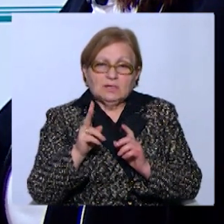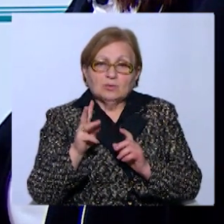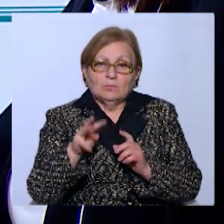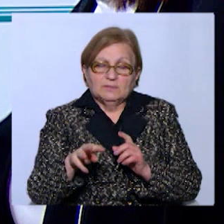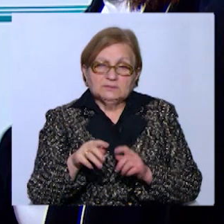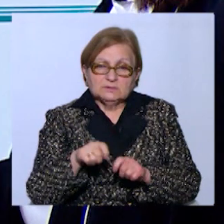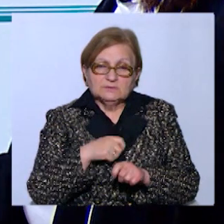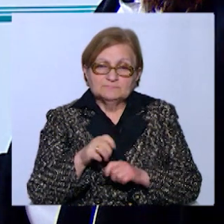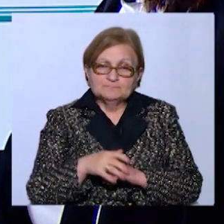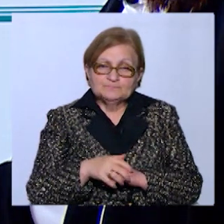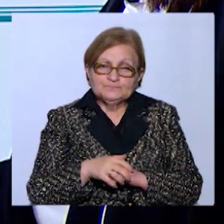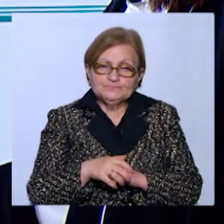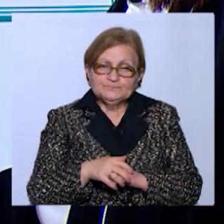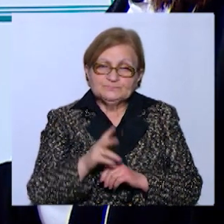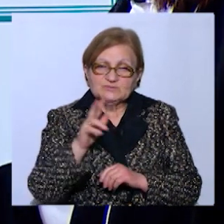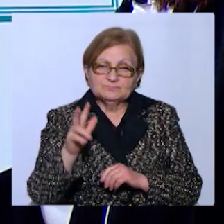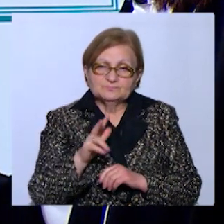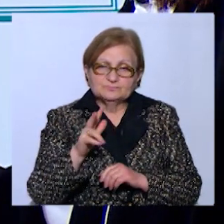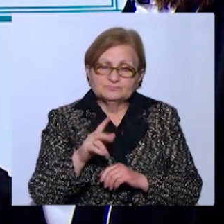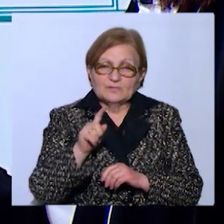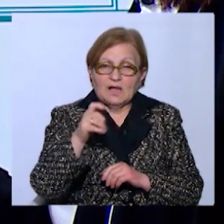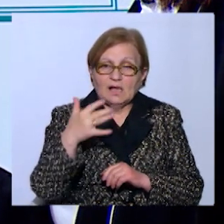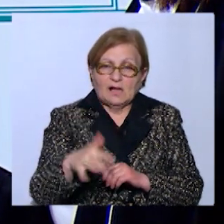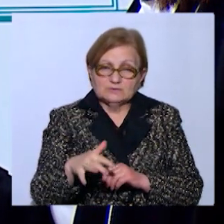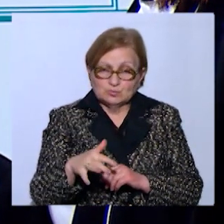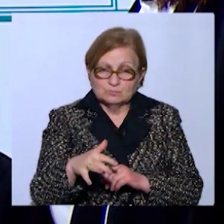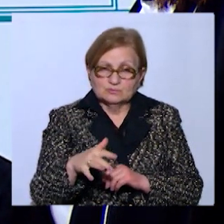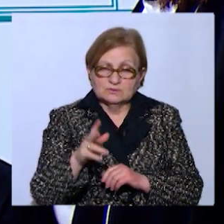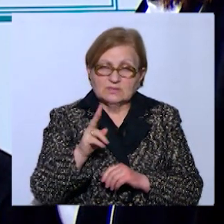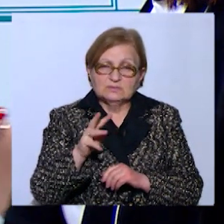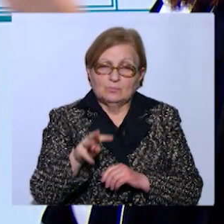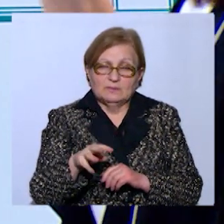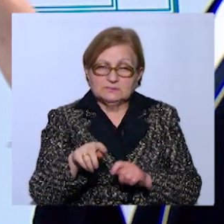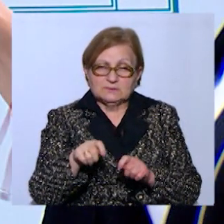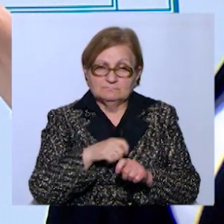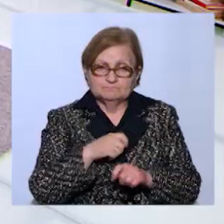კილომეტრს. 3 საათში 150 კილომეტრს.